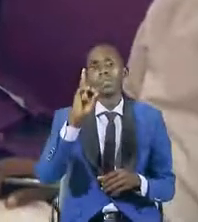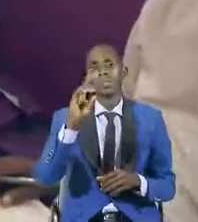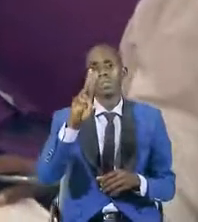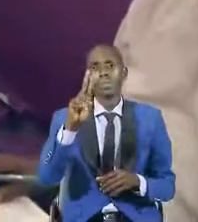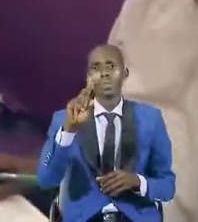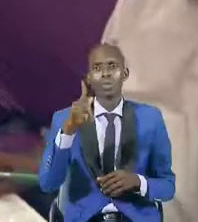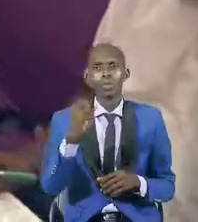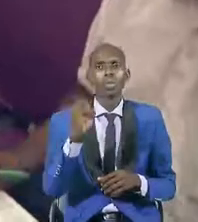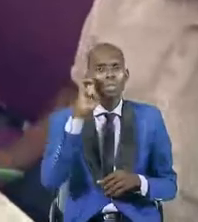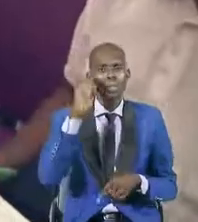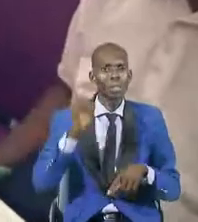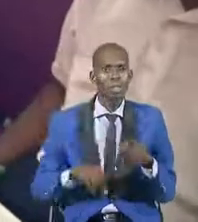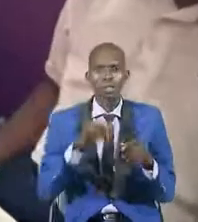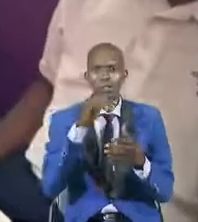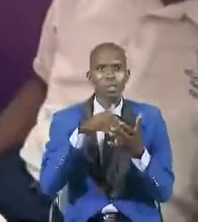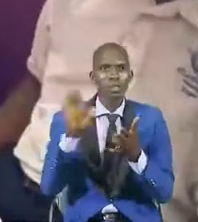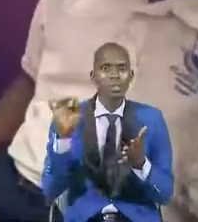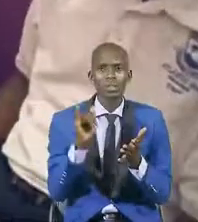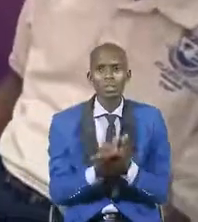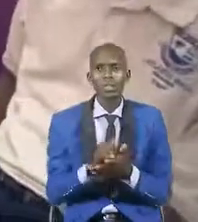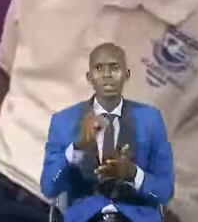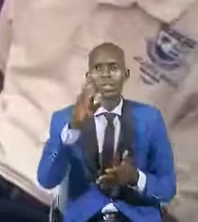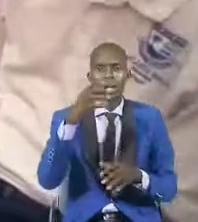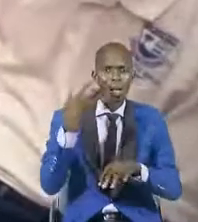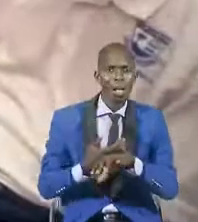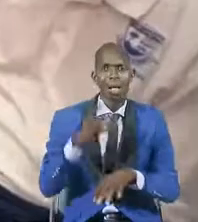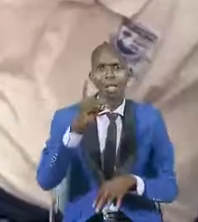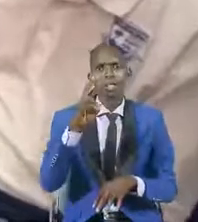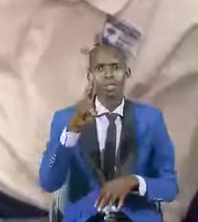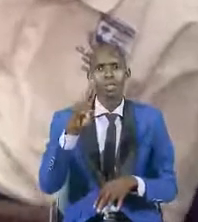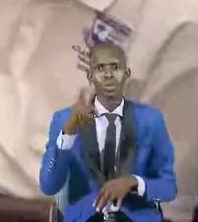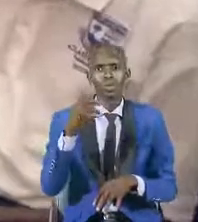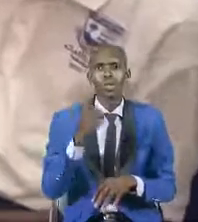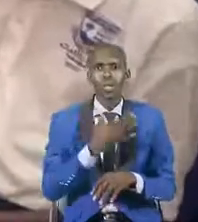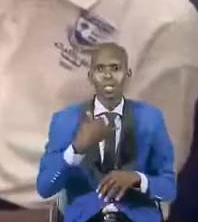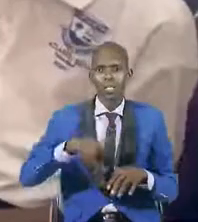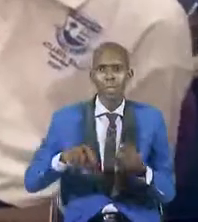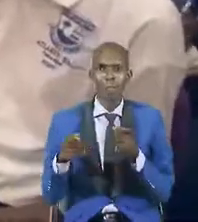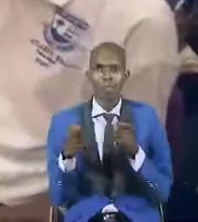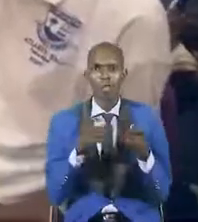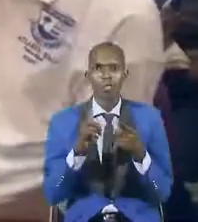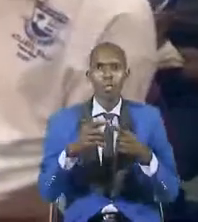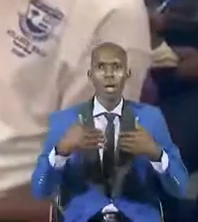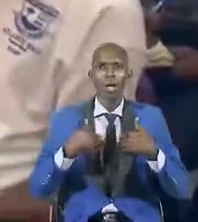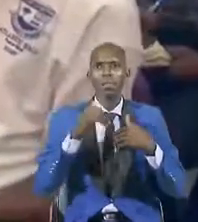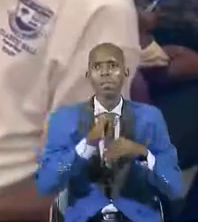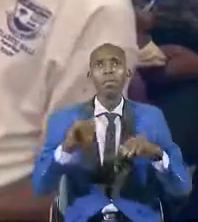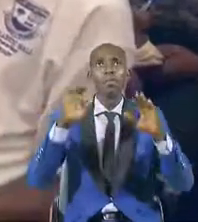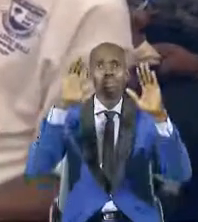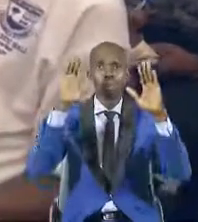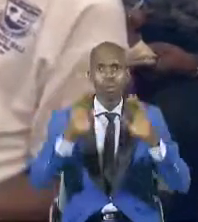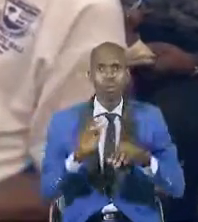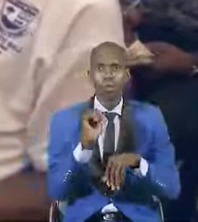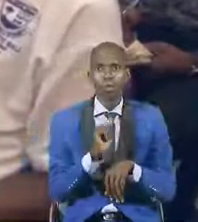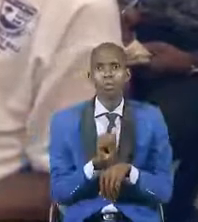je me donne à des drogues, à des stimulants, je n'ai pas de contrôle et continue d'avoir